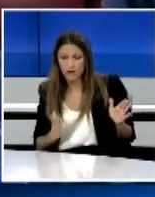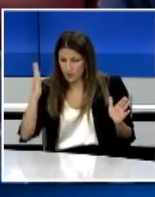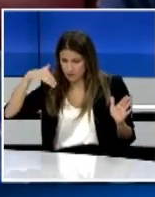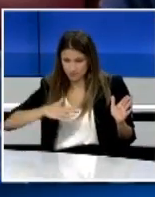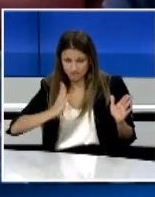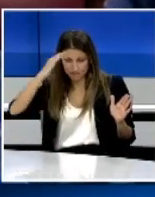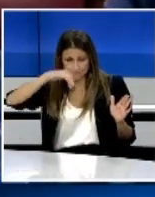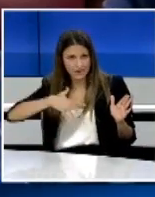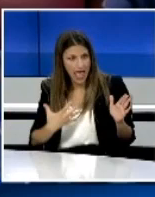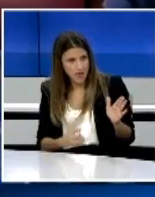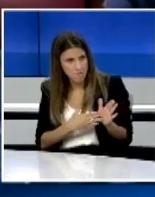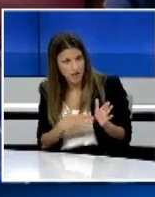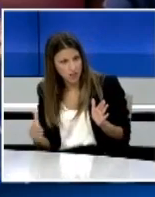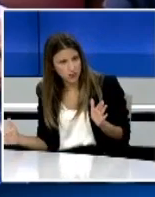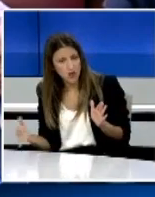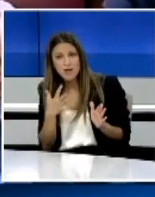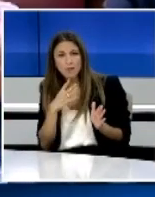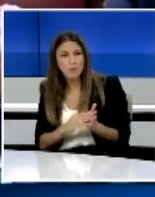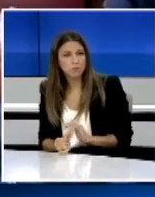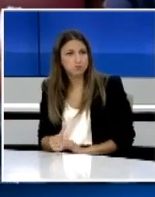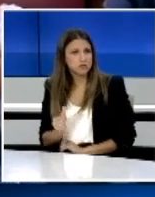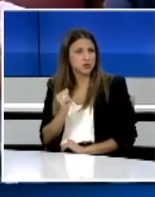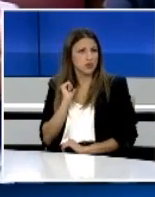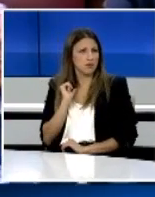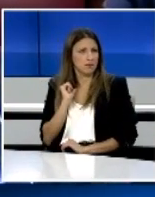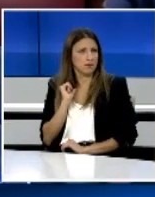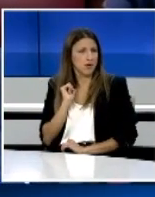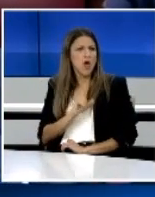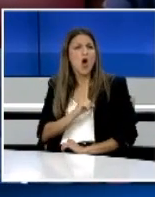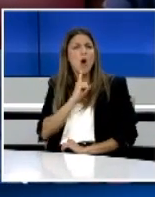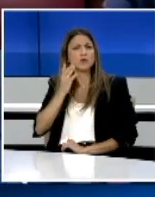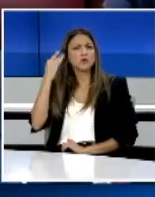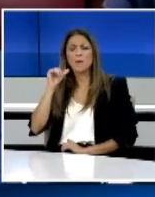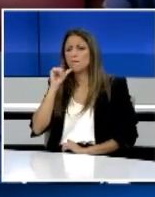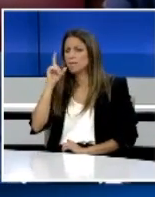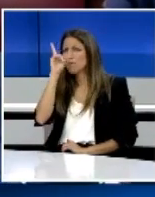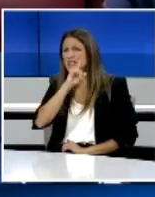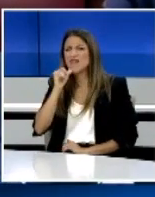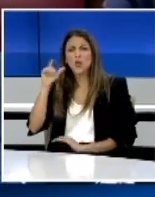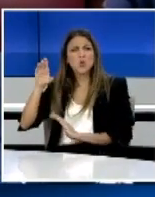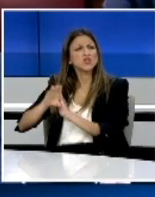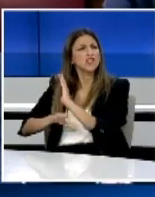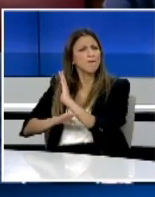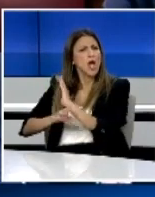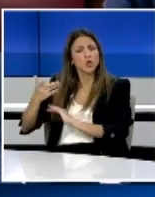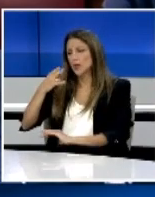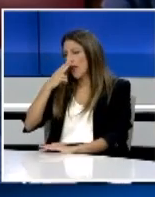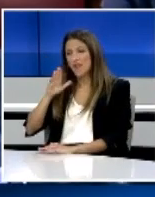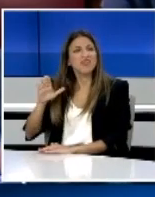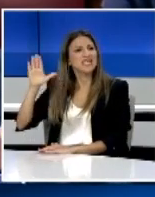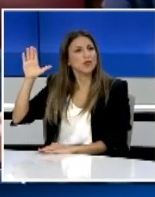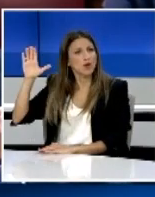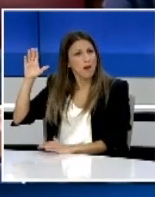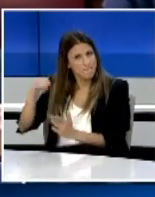να μπούμε ξανά σε αυτό το καθεστώς το οποίο προβλέπονταν στο ψευδοσύνταγμα της περίοδου της δικτατορίας και πρέπει να έρθουμε